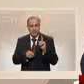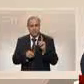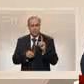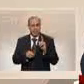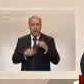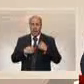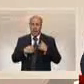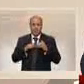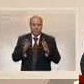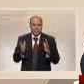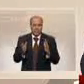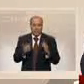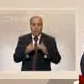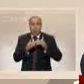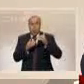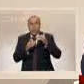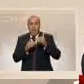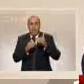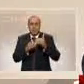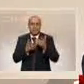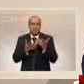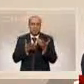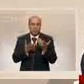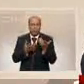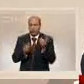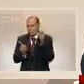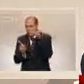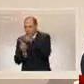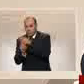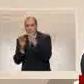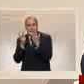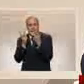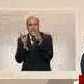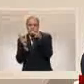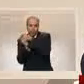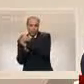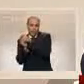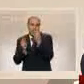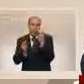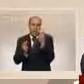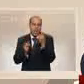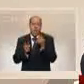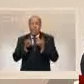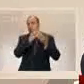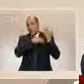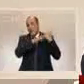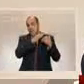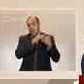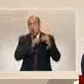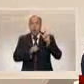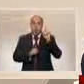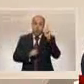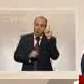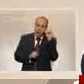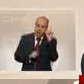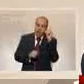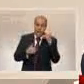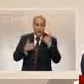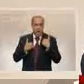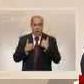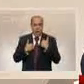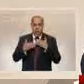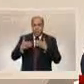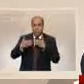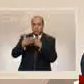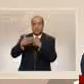رواحنا يا اما قدام وضعيه تغول وسيطره على جميع السلطات ونرجع بالتوالي والا نلقاو رواحنا في